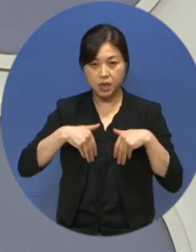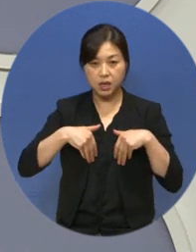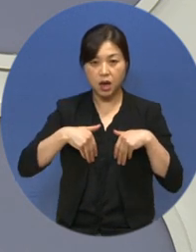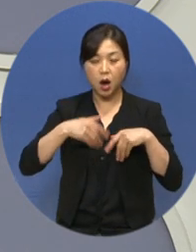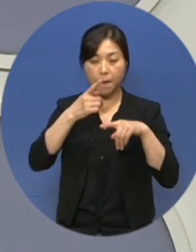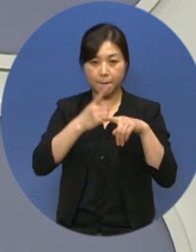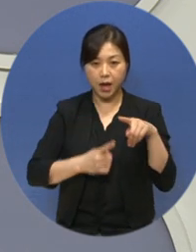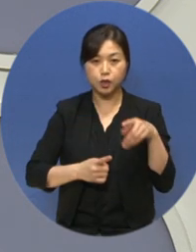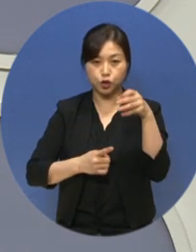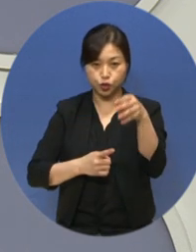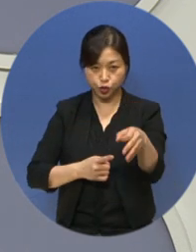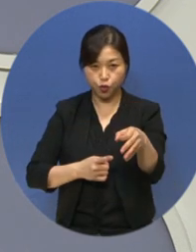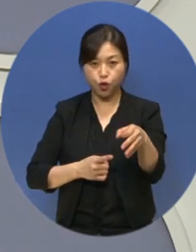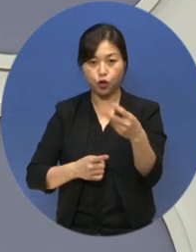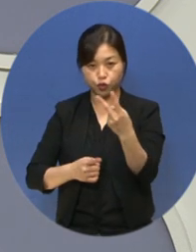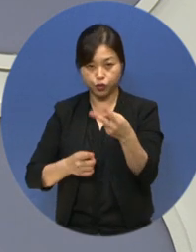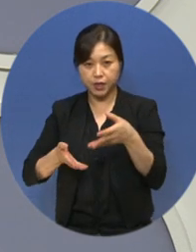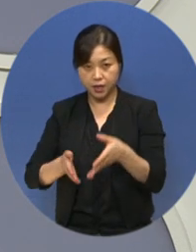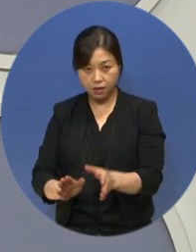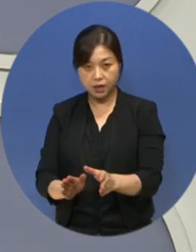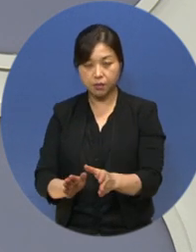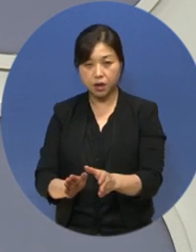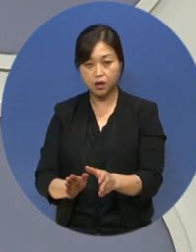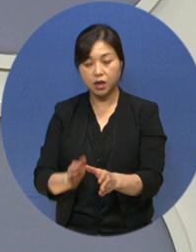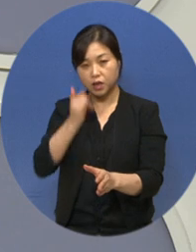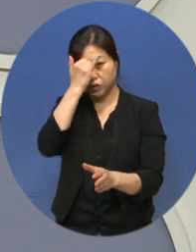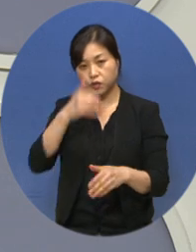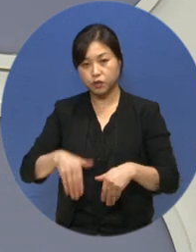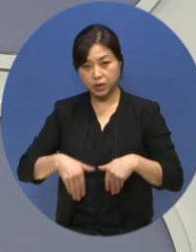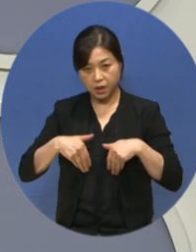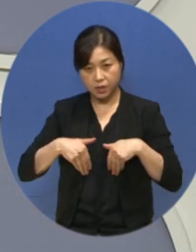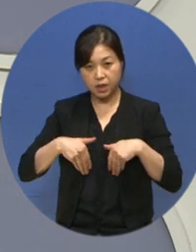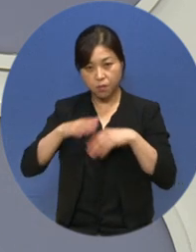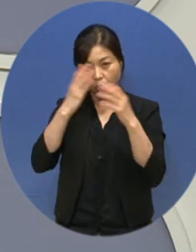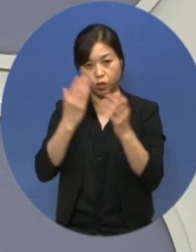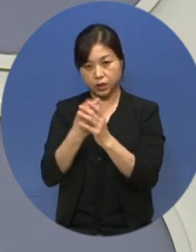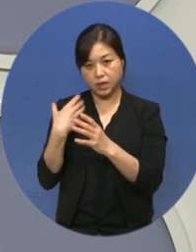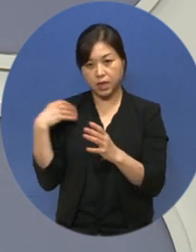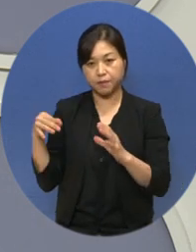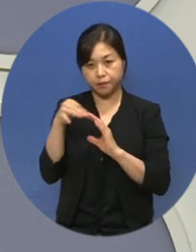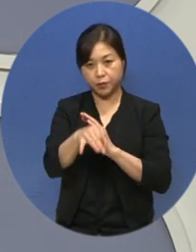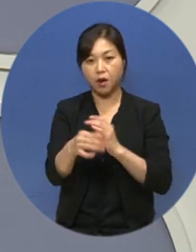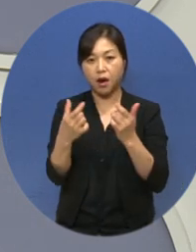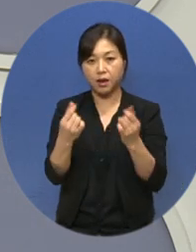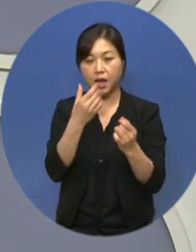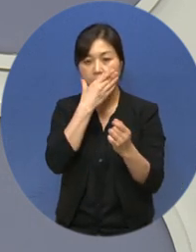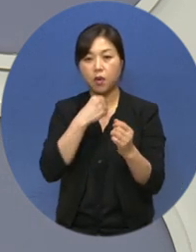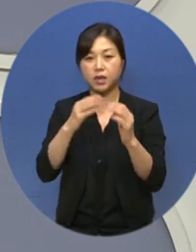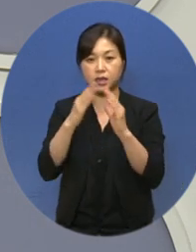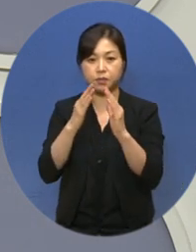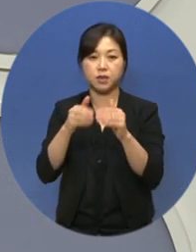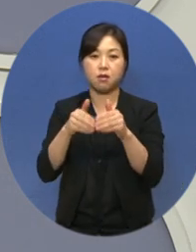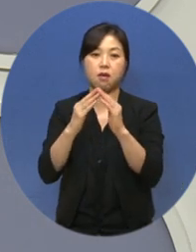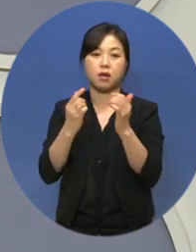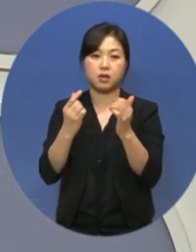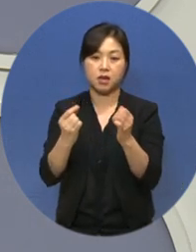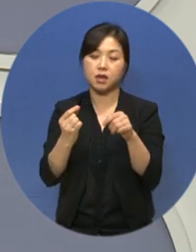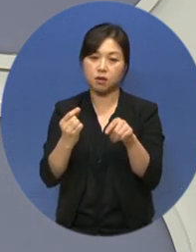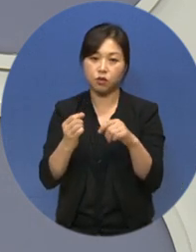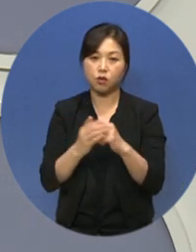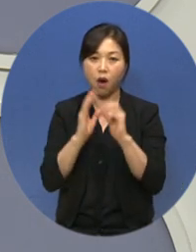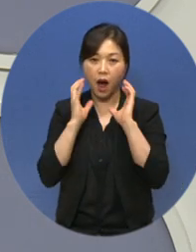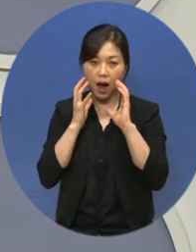예 충남의 더 행복한 주택 을 건립하는 건데 이것도 역시 마찬가지로 저출산 문제를 극복하기 위한 의